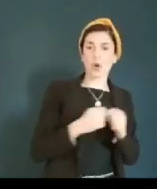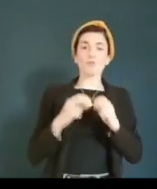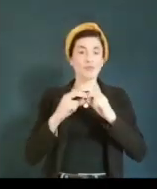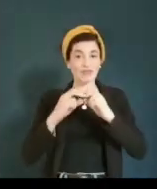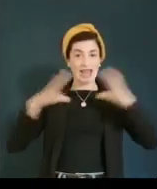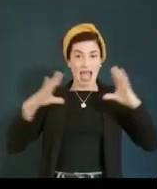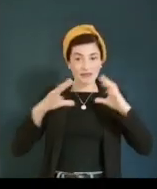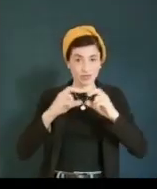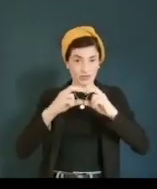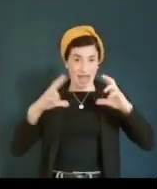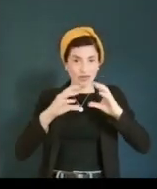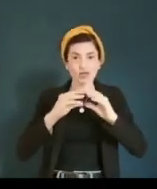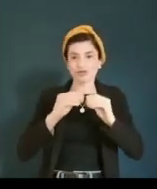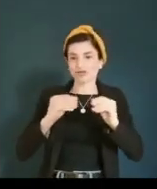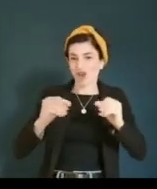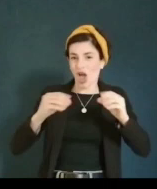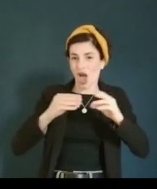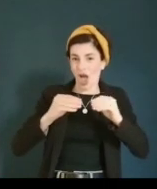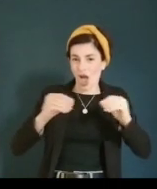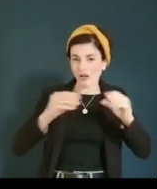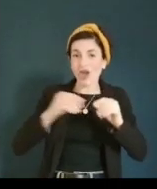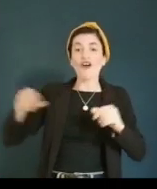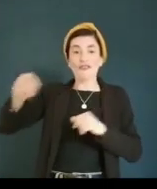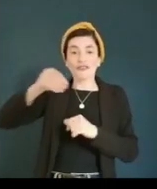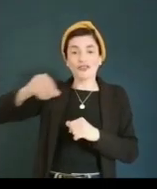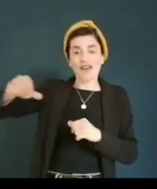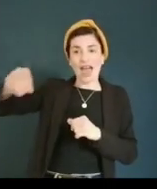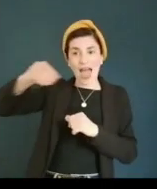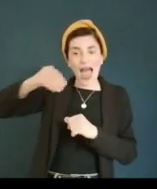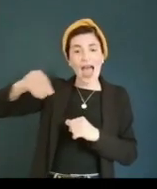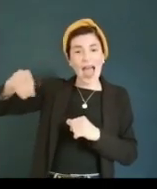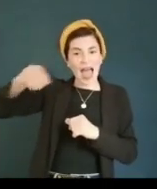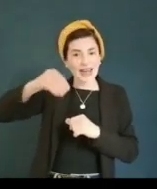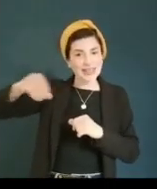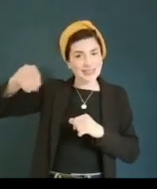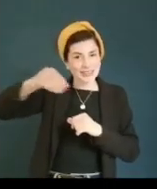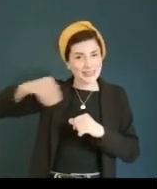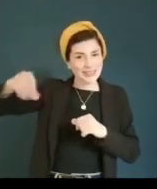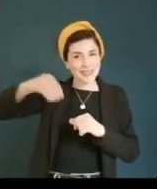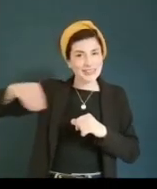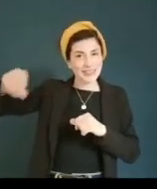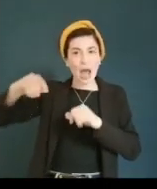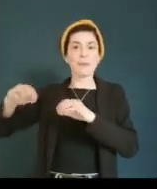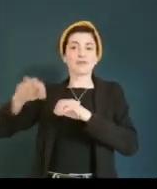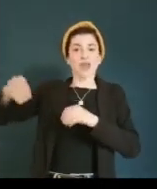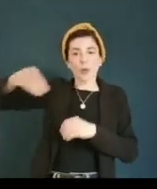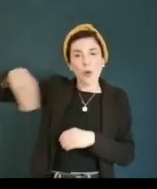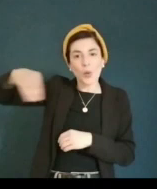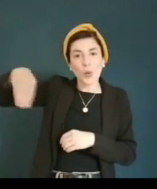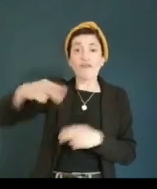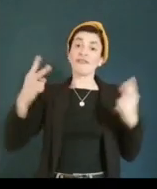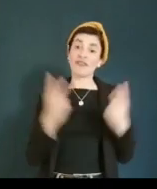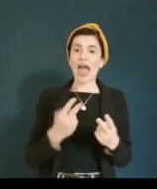faccio una sorta di fontana all'interno della mia farina. Tradizionalmente si prepara il pane direttamente sulla